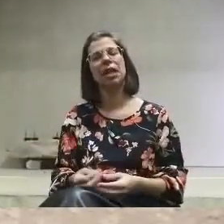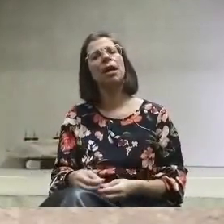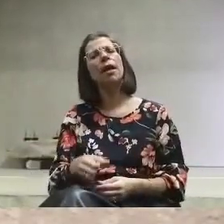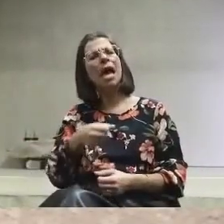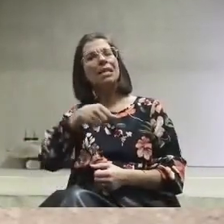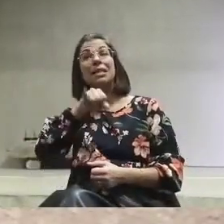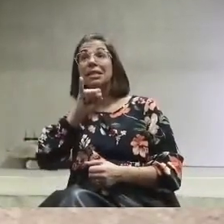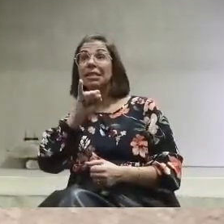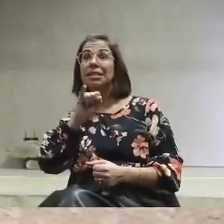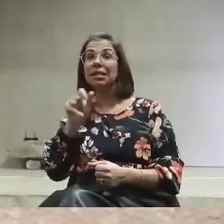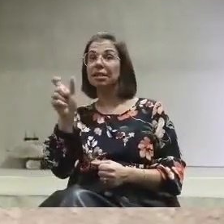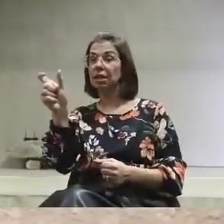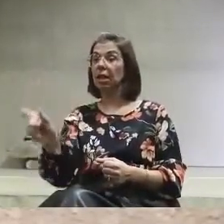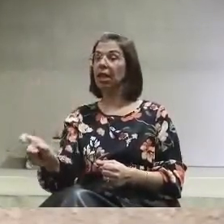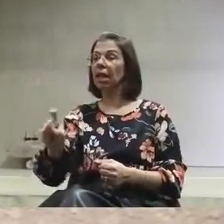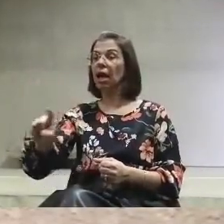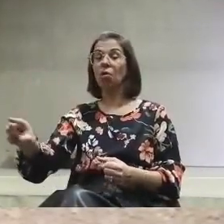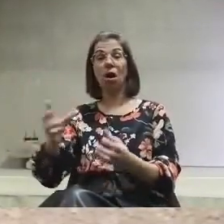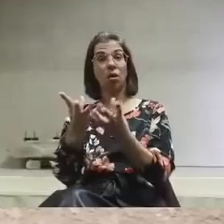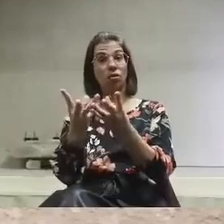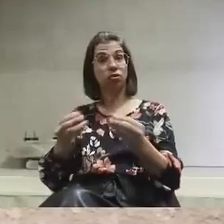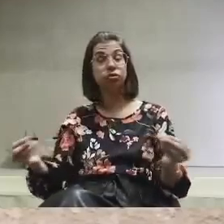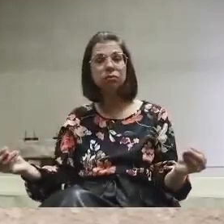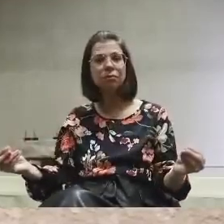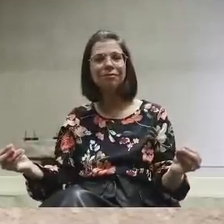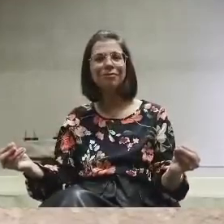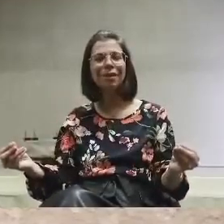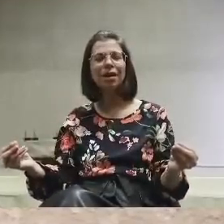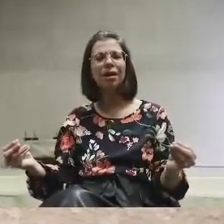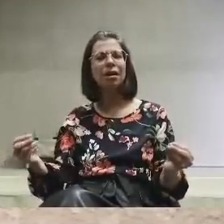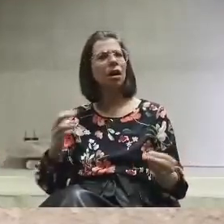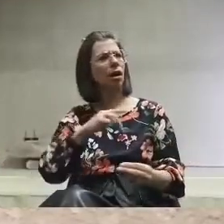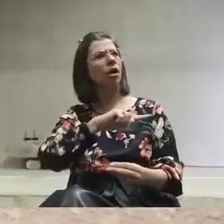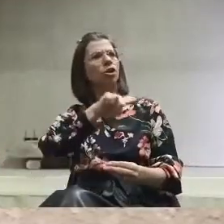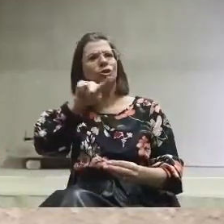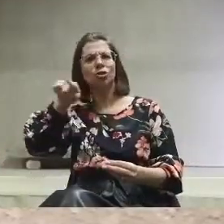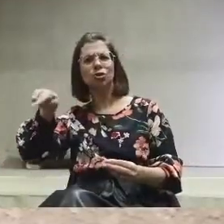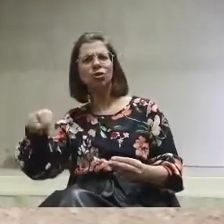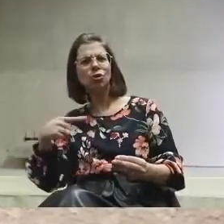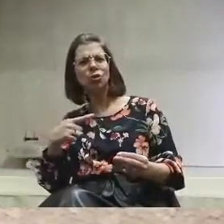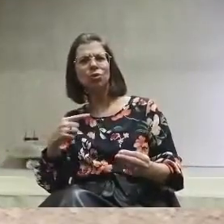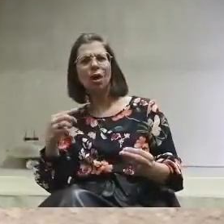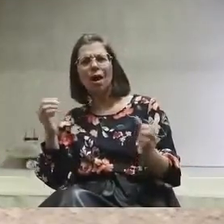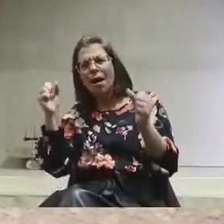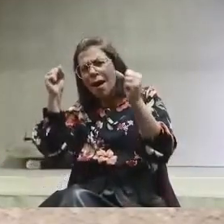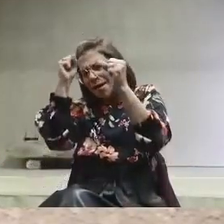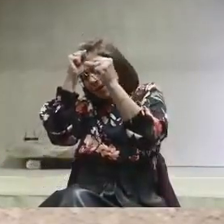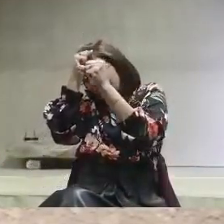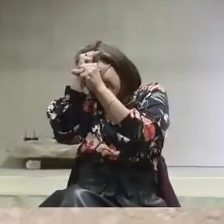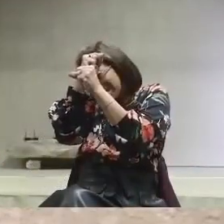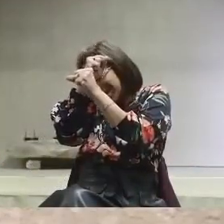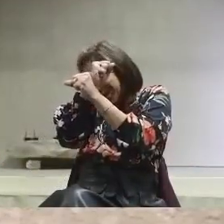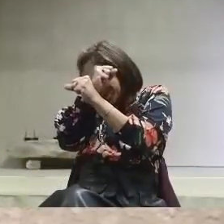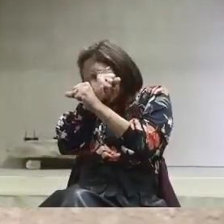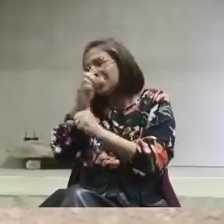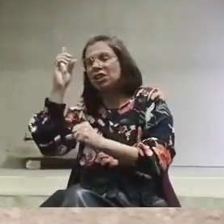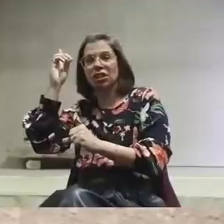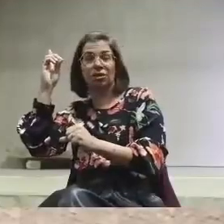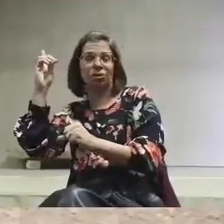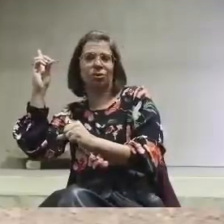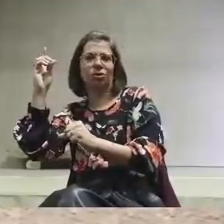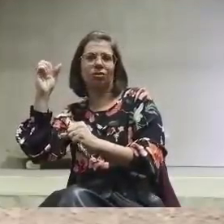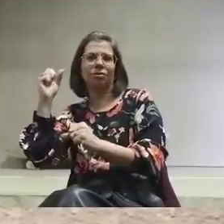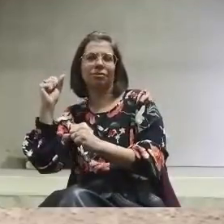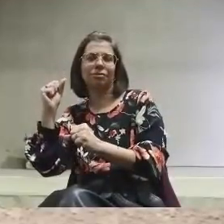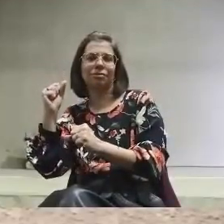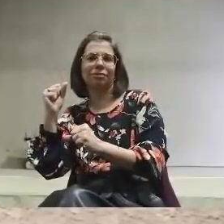d'aujourd'hui. Et nous serions en train de nous cacher de Dieu. Vous savez que sans la croix du calvaire, regardez